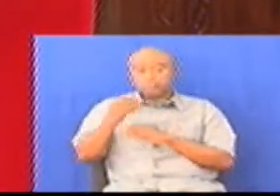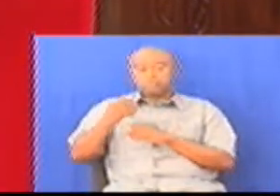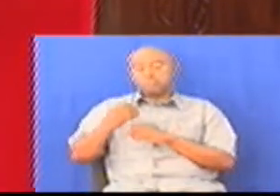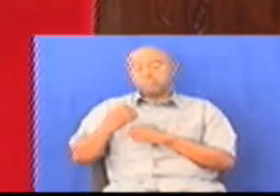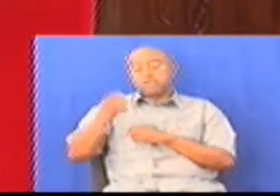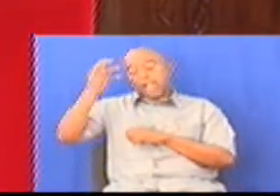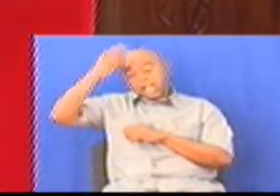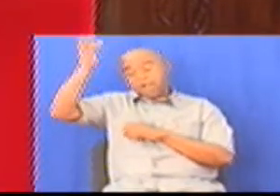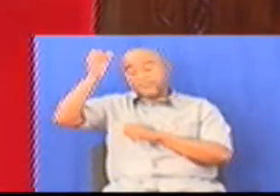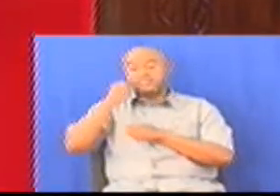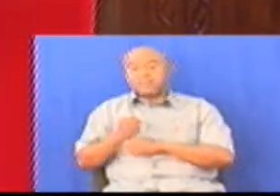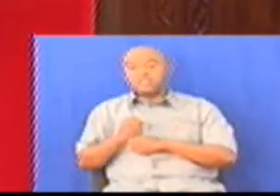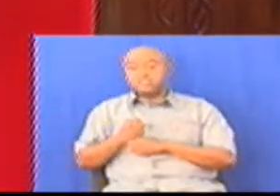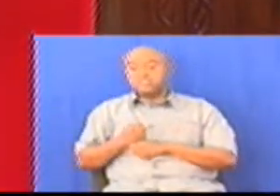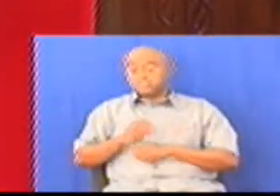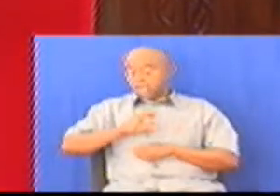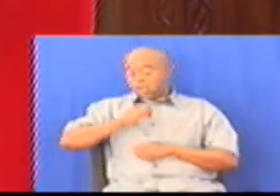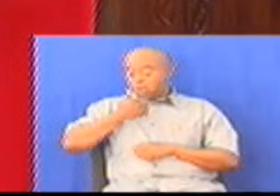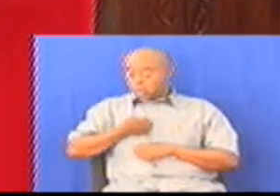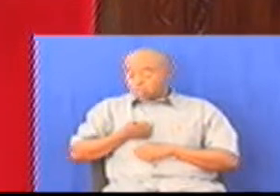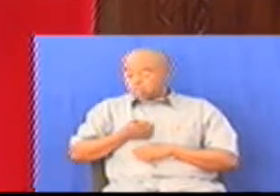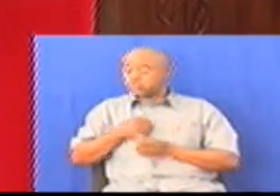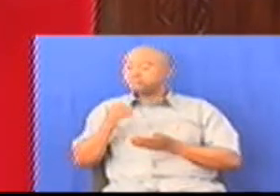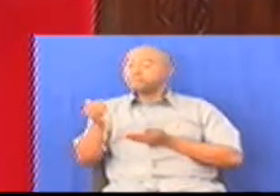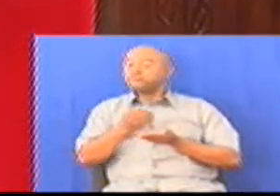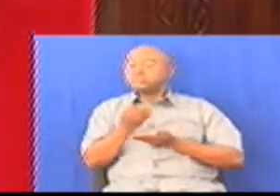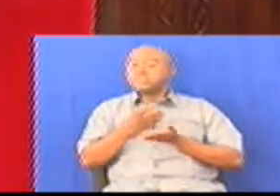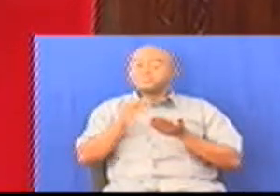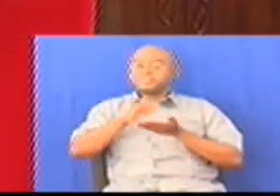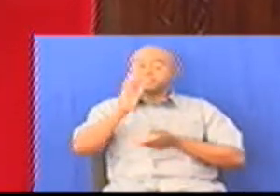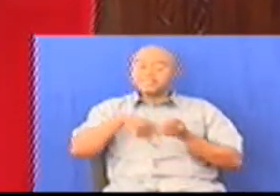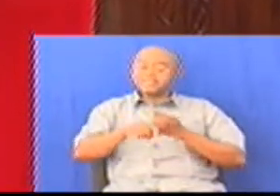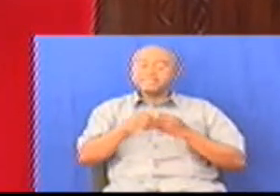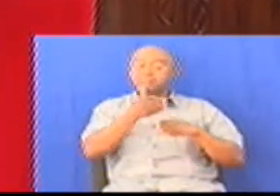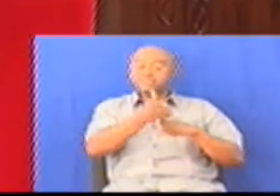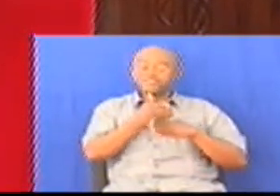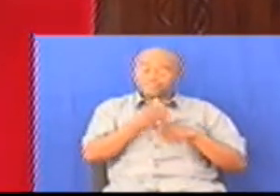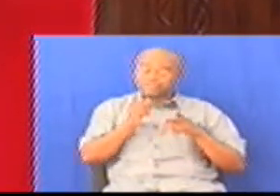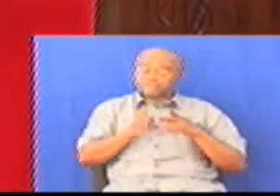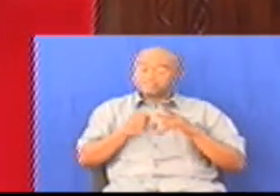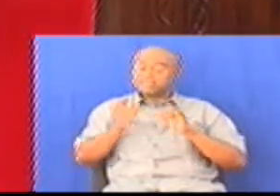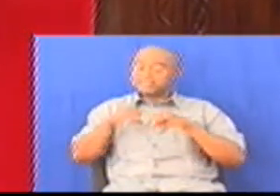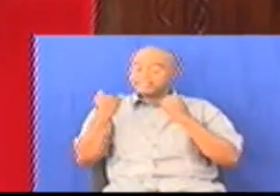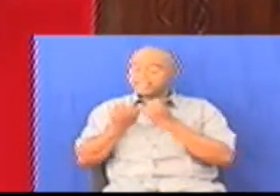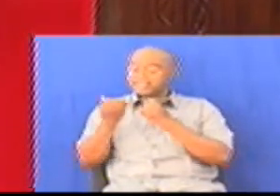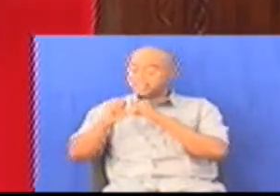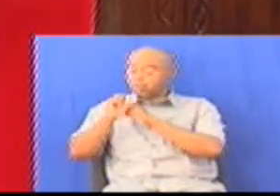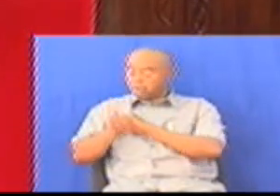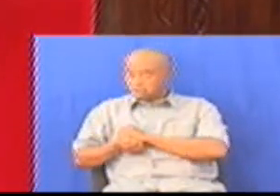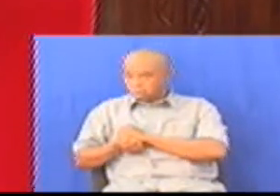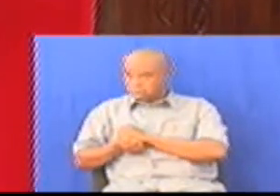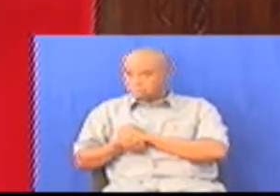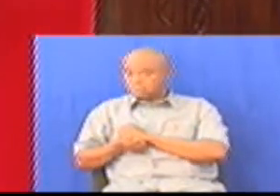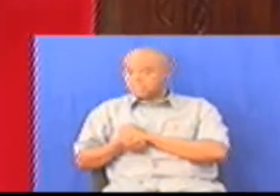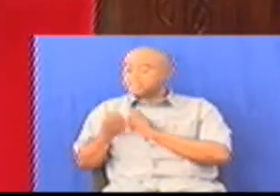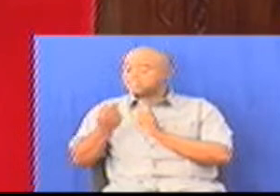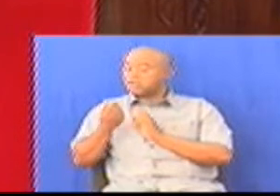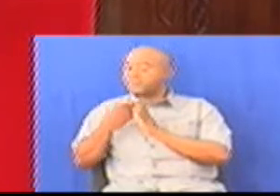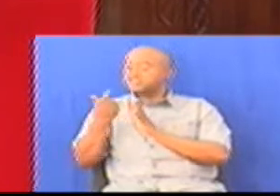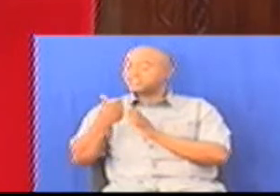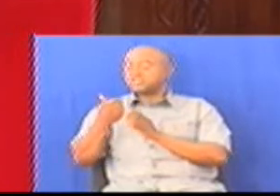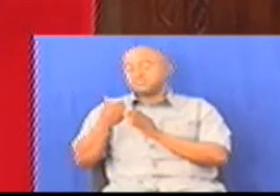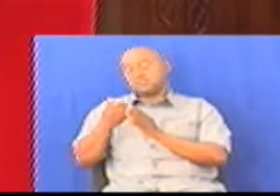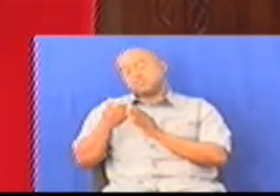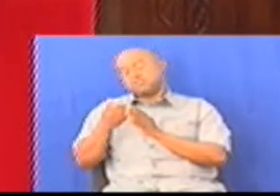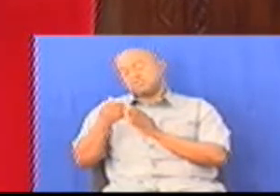hazina kukusanya 70% ya fedha za ziada kutoka kwenye mashirika, taasisi au wakala yoyote itakayoonekana kuwa na fedha za ziada. Kambi